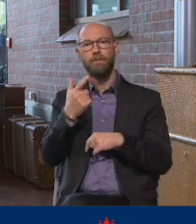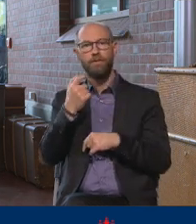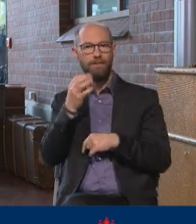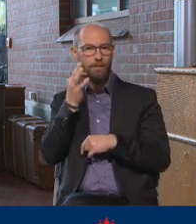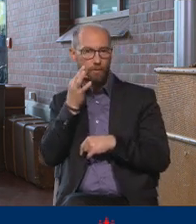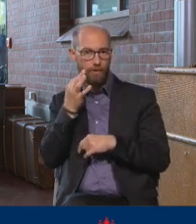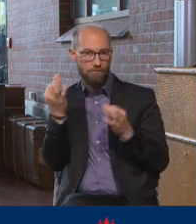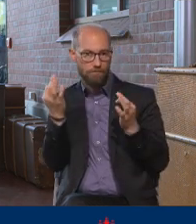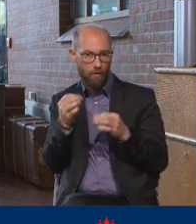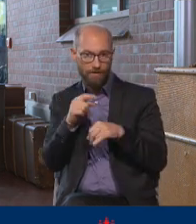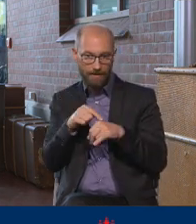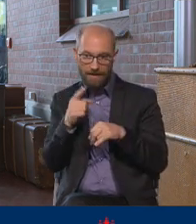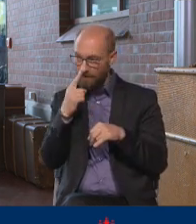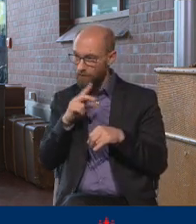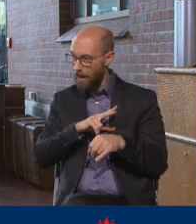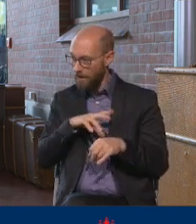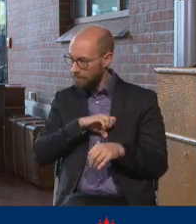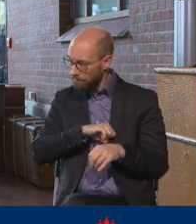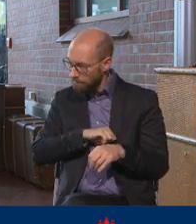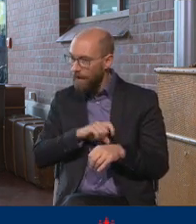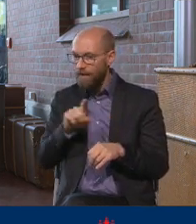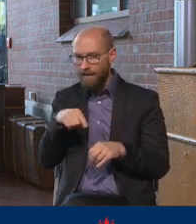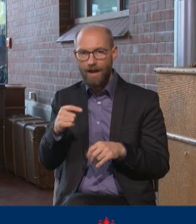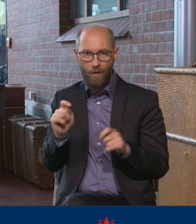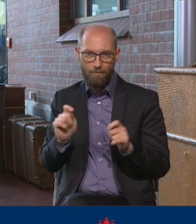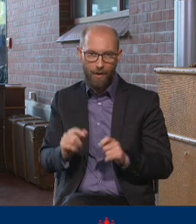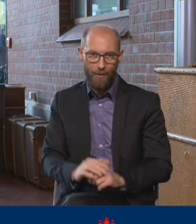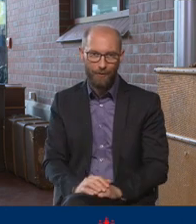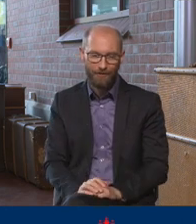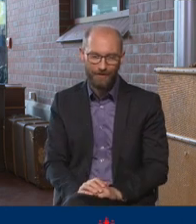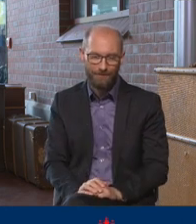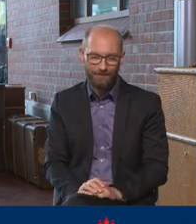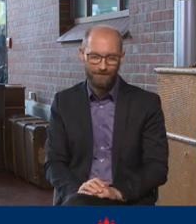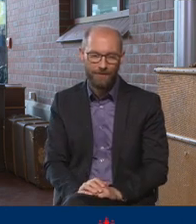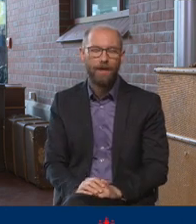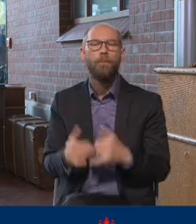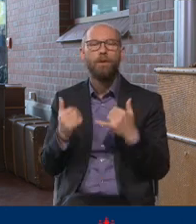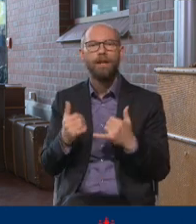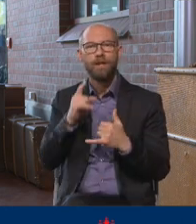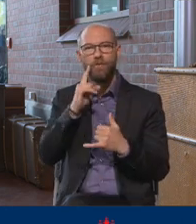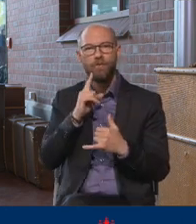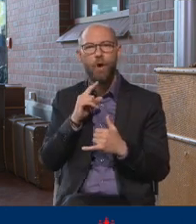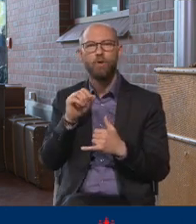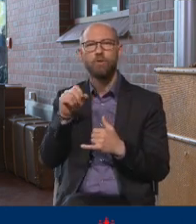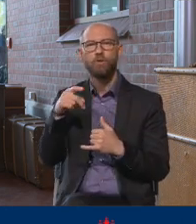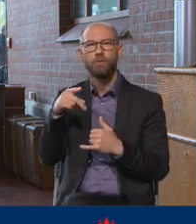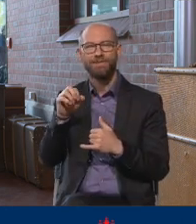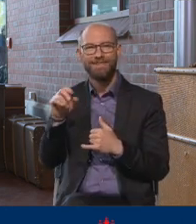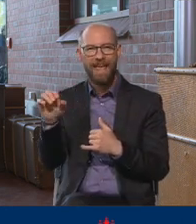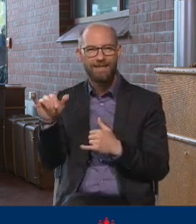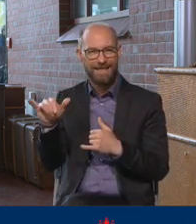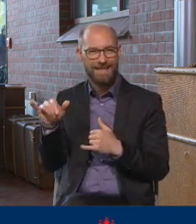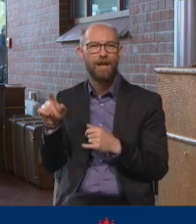etwa dauern wenn sie so lang noch ausharren wäre das prima danach ist ja auch eine pause dann bitte ich jetzt frau passt er nie nach vorne die es von